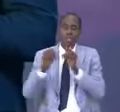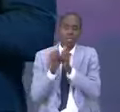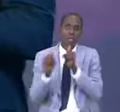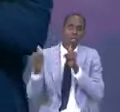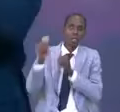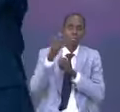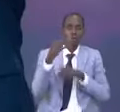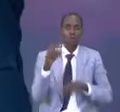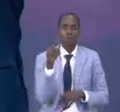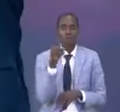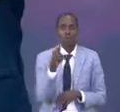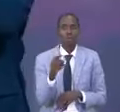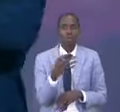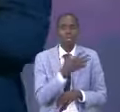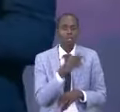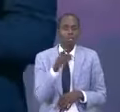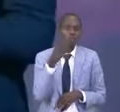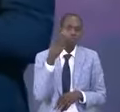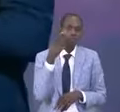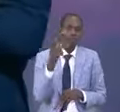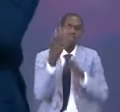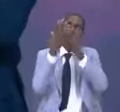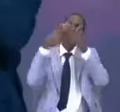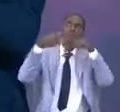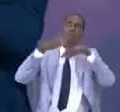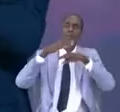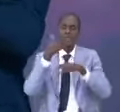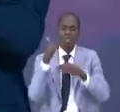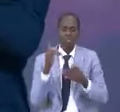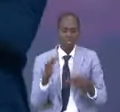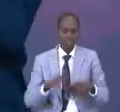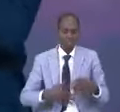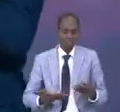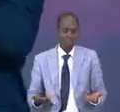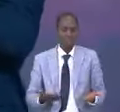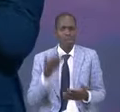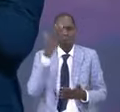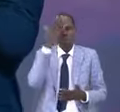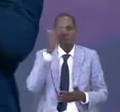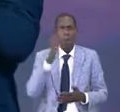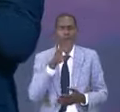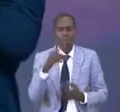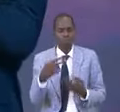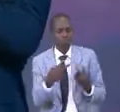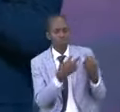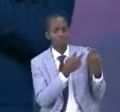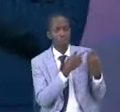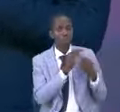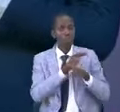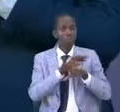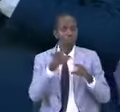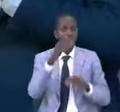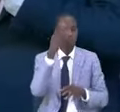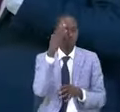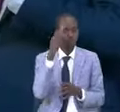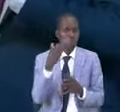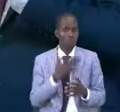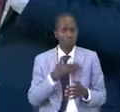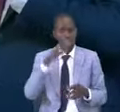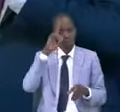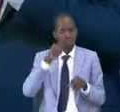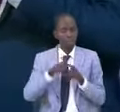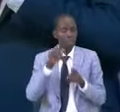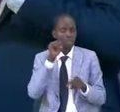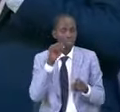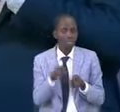devant si tu vois le ciel mais que ce monde pourquoi tu regardes en arrière ne savent pas faire que très bien tôt nous